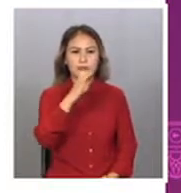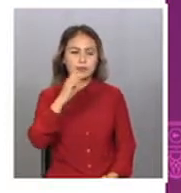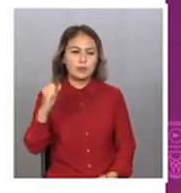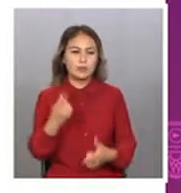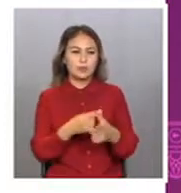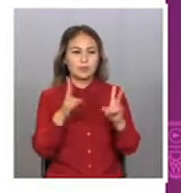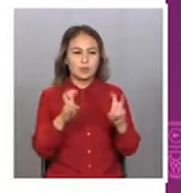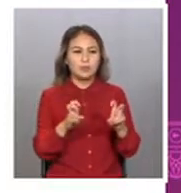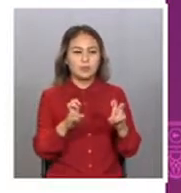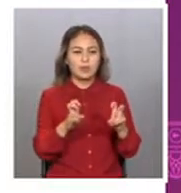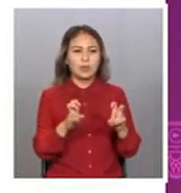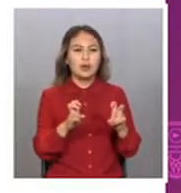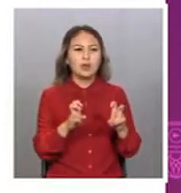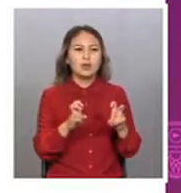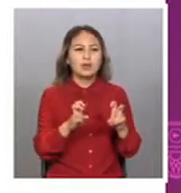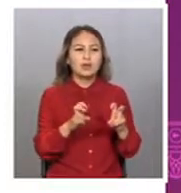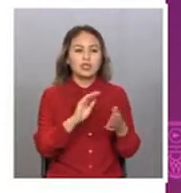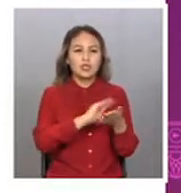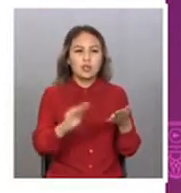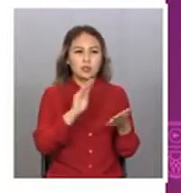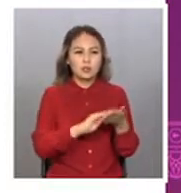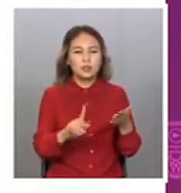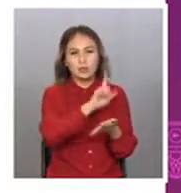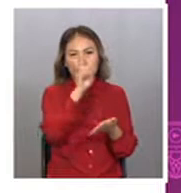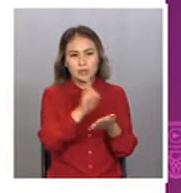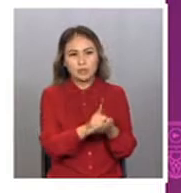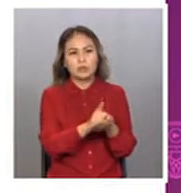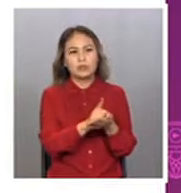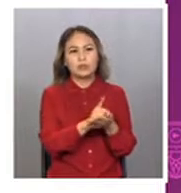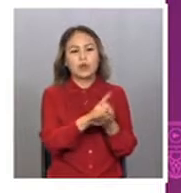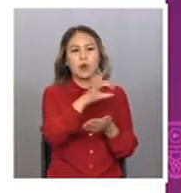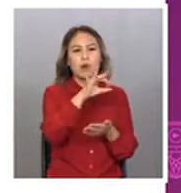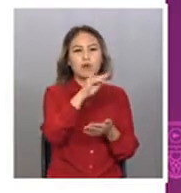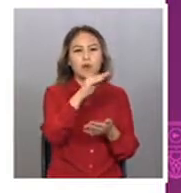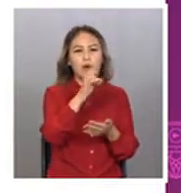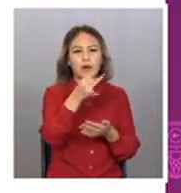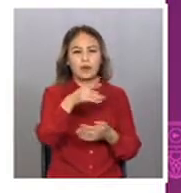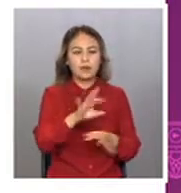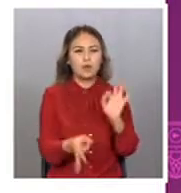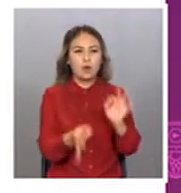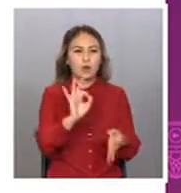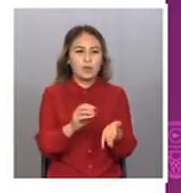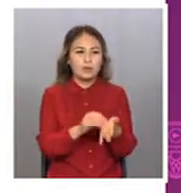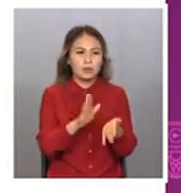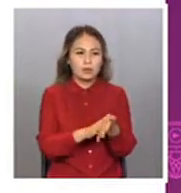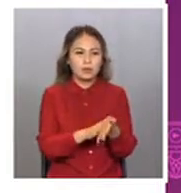тұр. Яғни, жазылуында міндетті түрде біз орфографиялық норманы